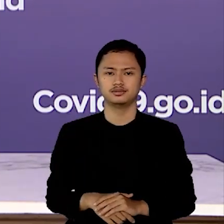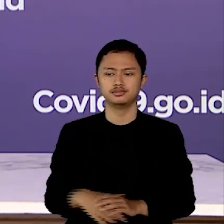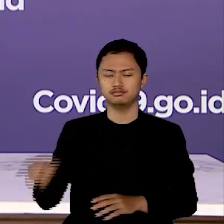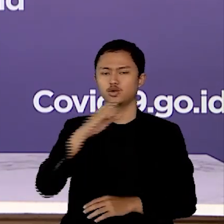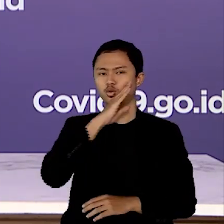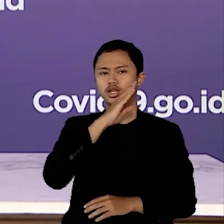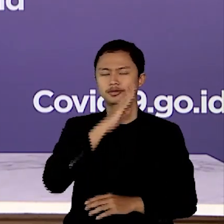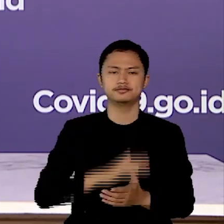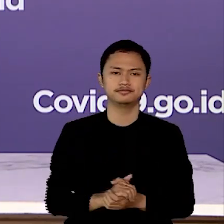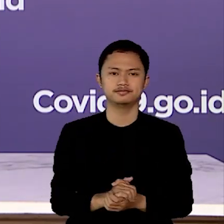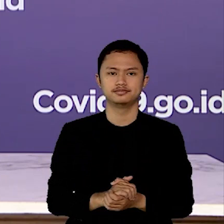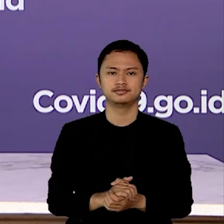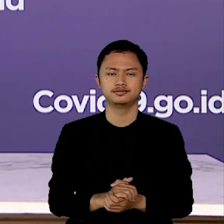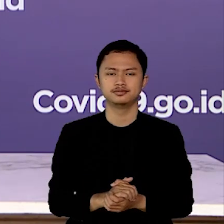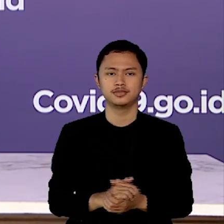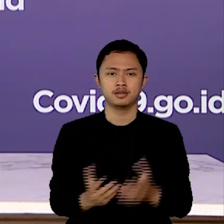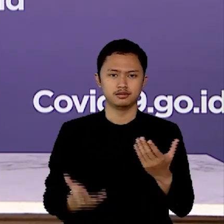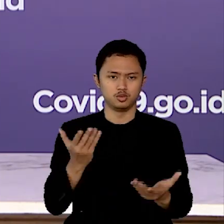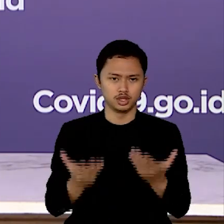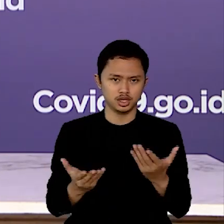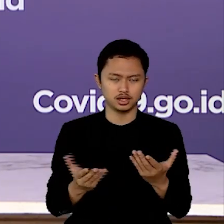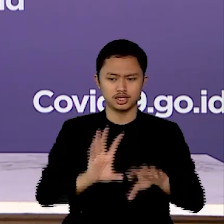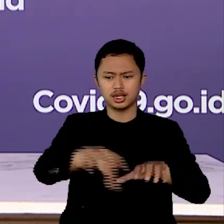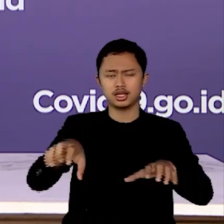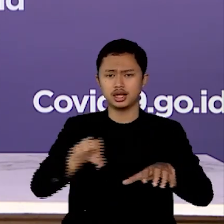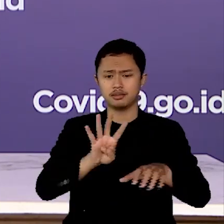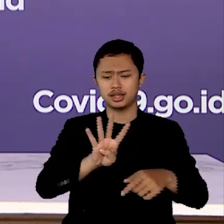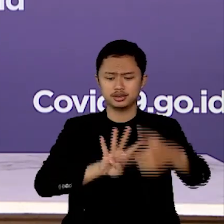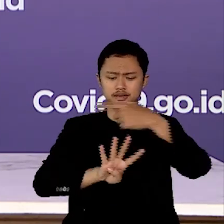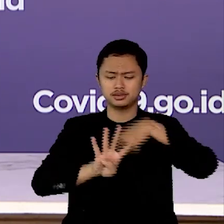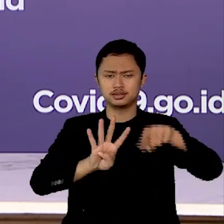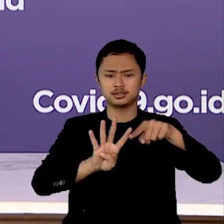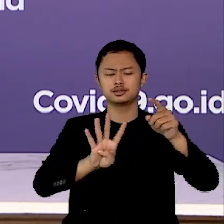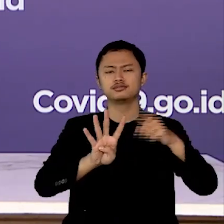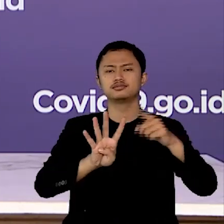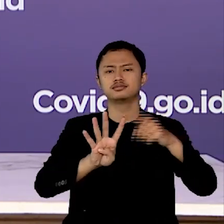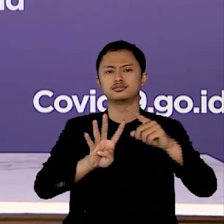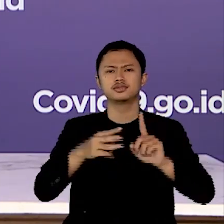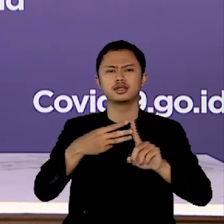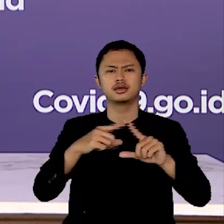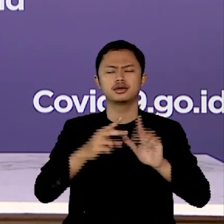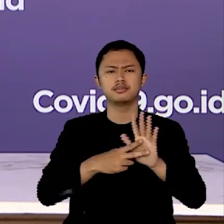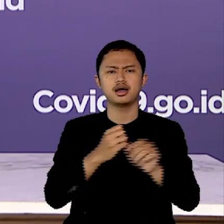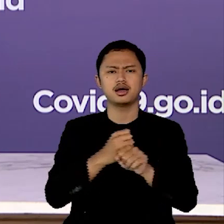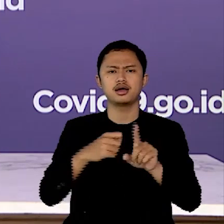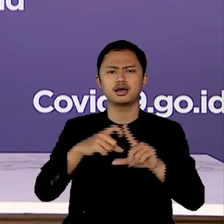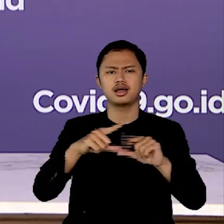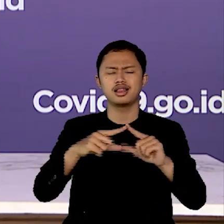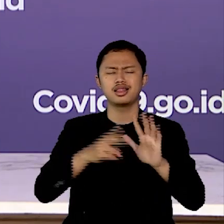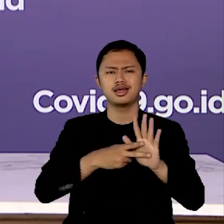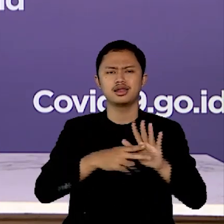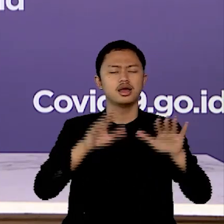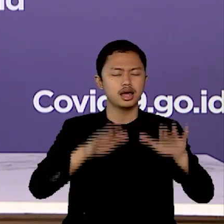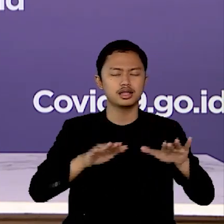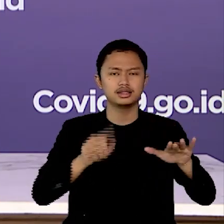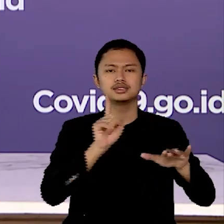kuadran kuning Hai walaupun Dari keempat daerah tersebut hanya Kabupaten Bangkalan yang tergolong masuk ke status yang harus lebih